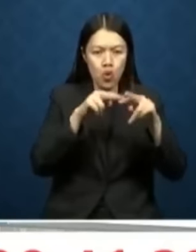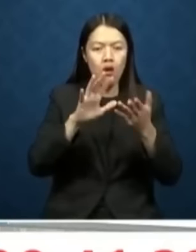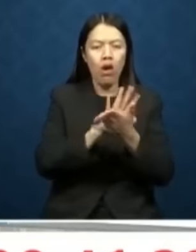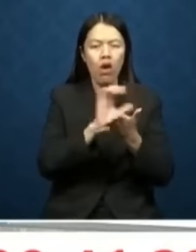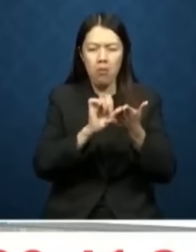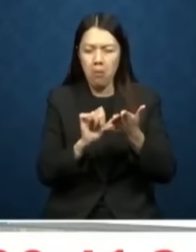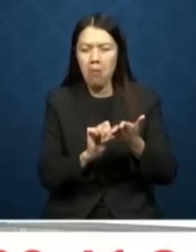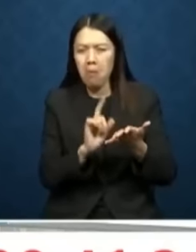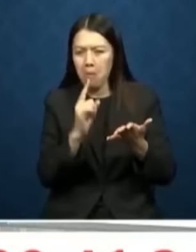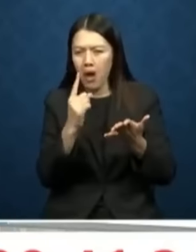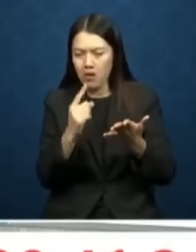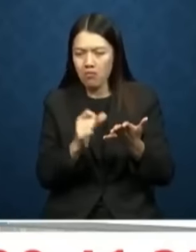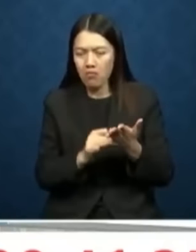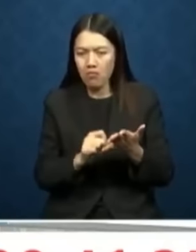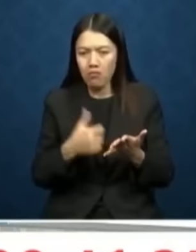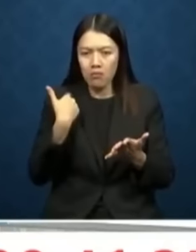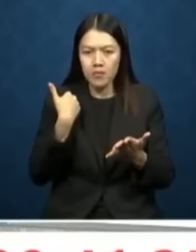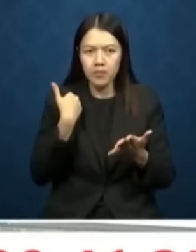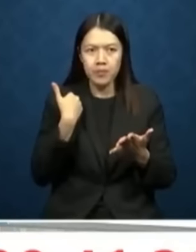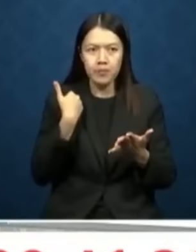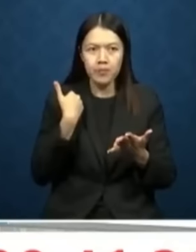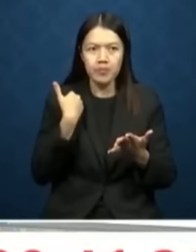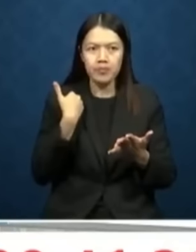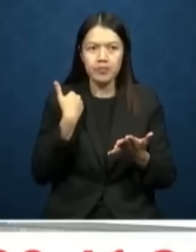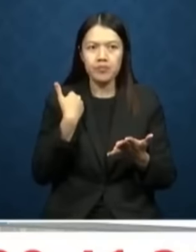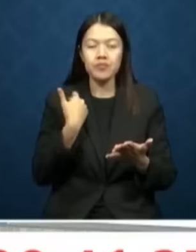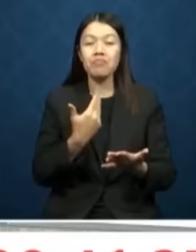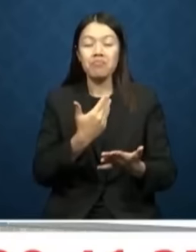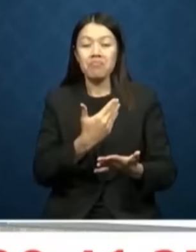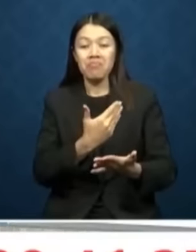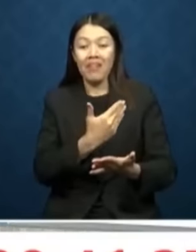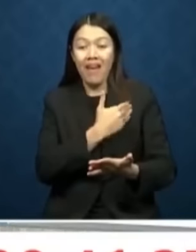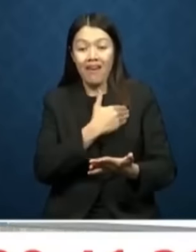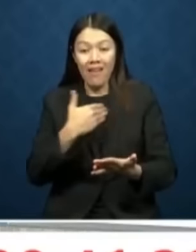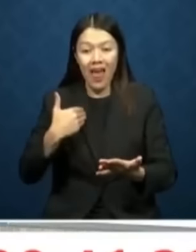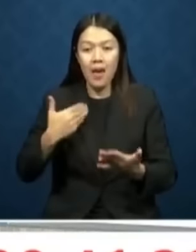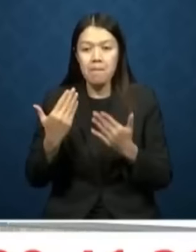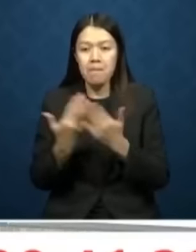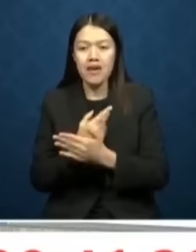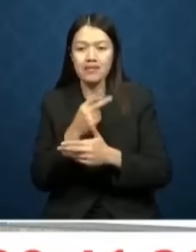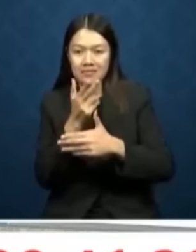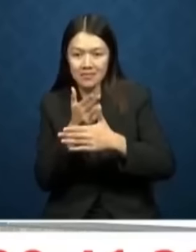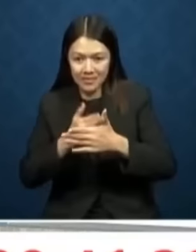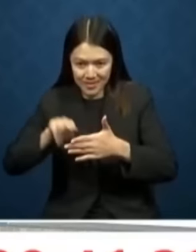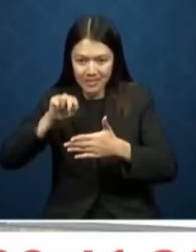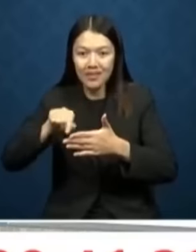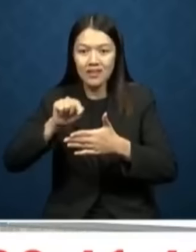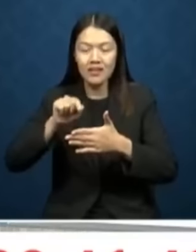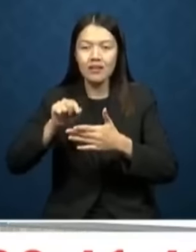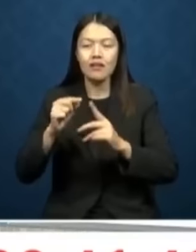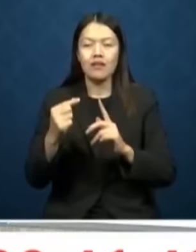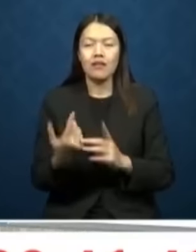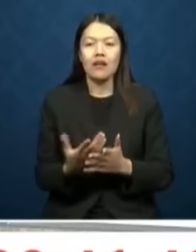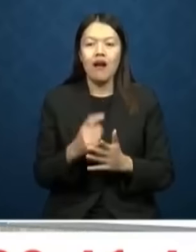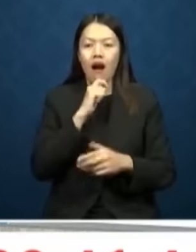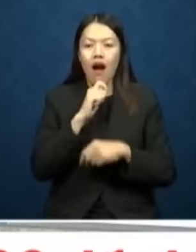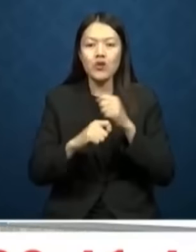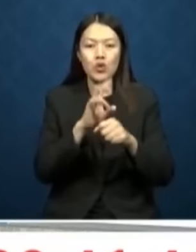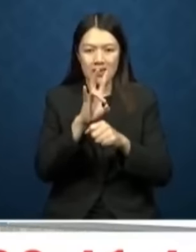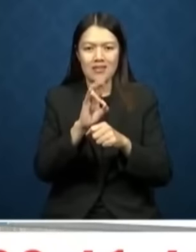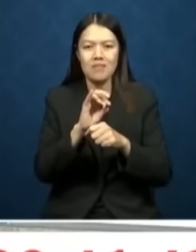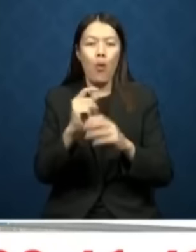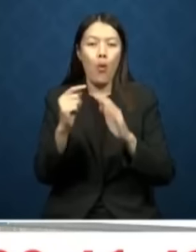ใหม่จากและเป็นหรือมันเลยทำให้คนอายุ70ต่อไปนี้ใครจะโกงชาติบ้านเมืองก็70พ